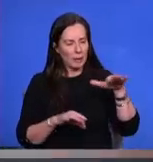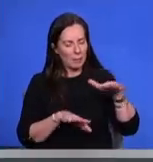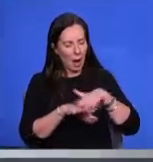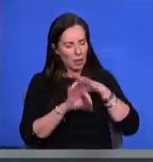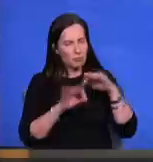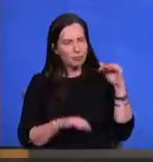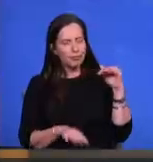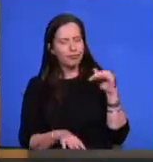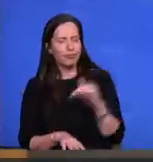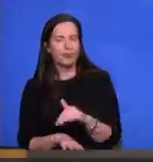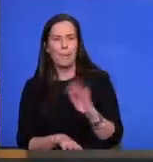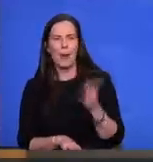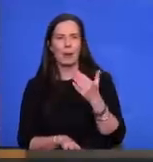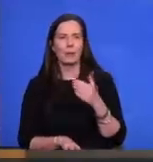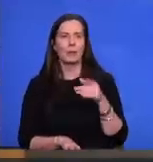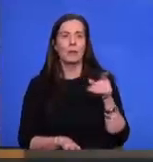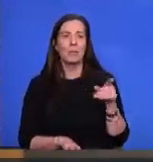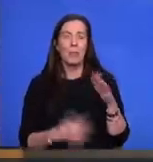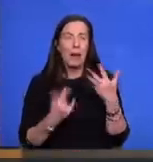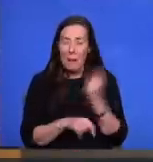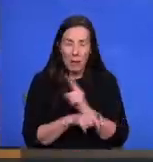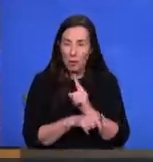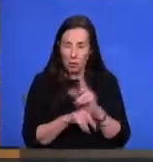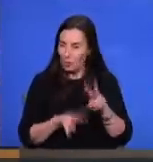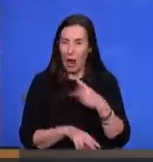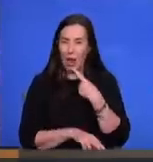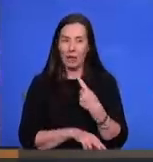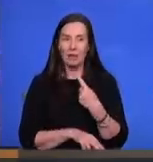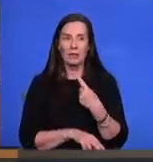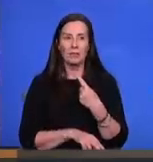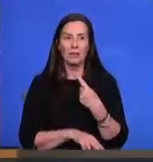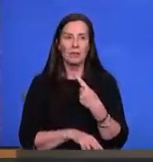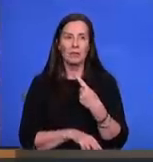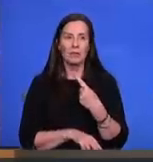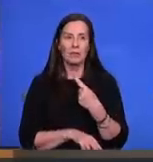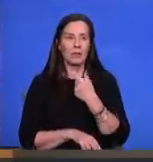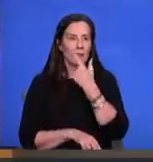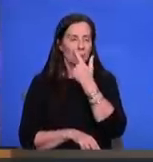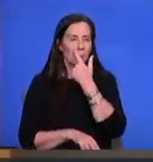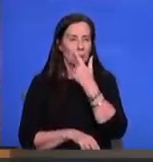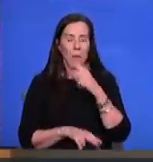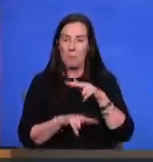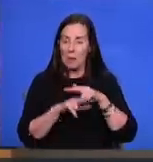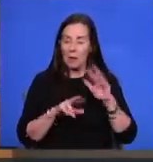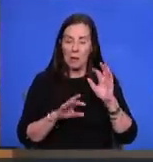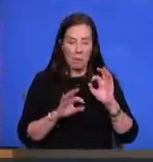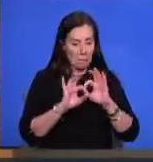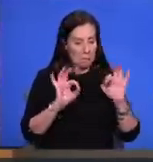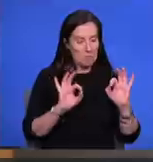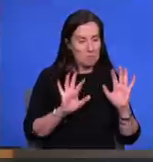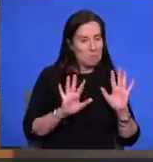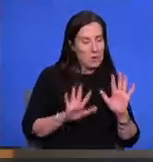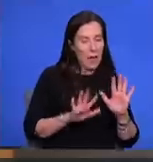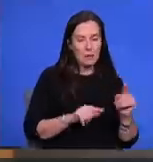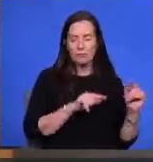מידרדר. הילד הזה בעצם בדקות כמעט הייתי אומר, עבר ממצב יחסית יציב